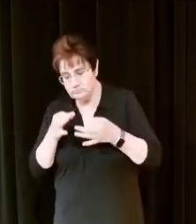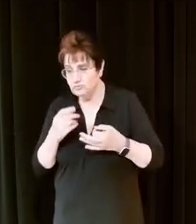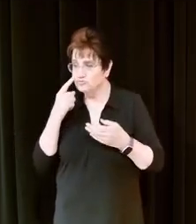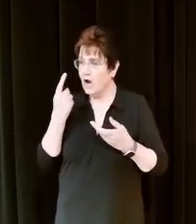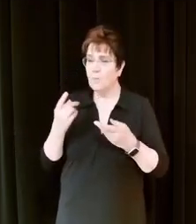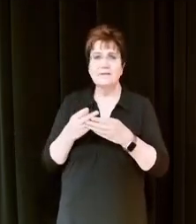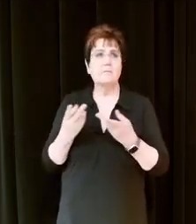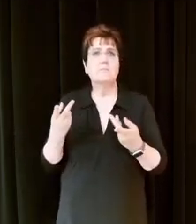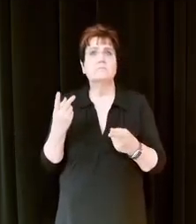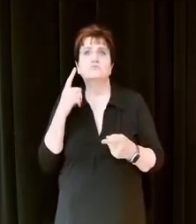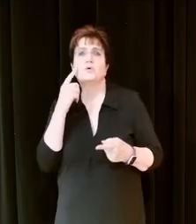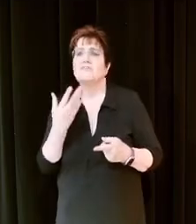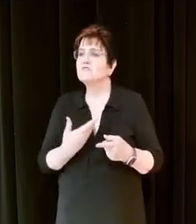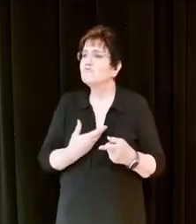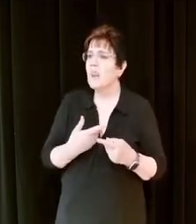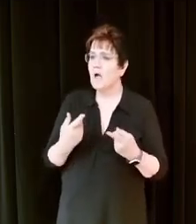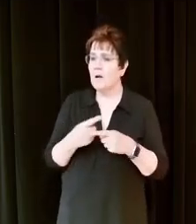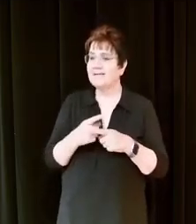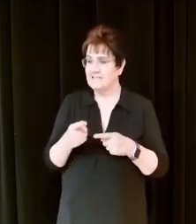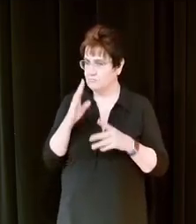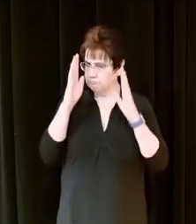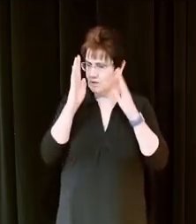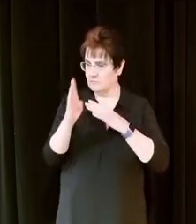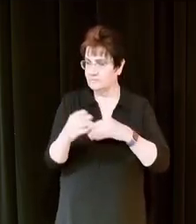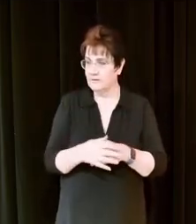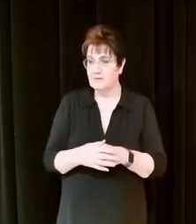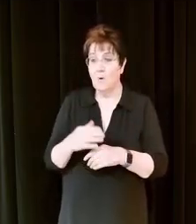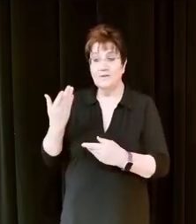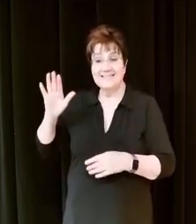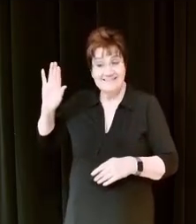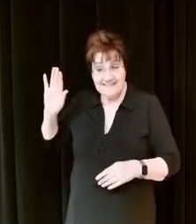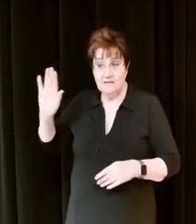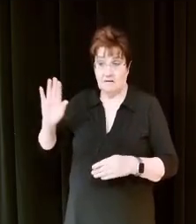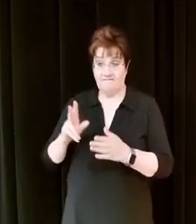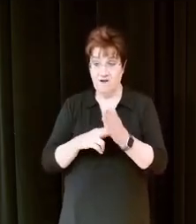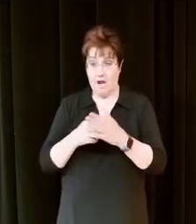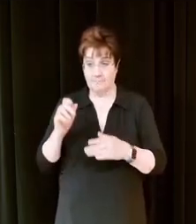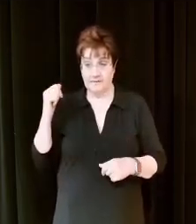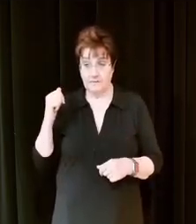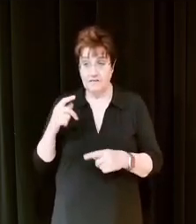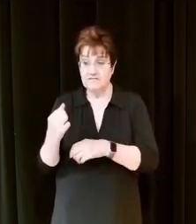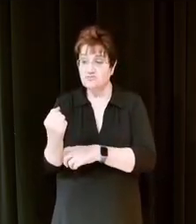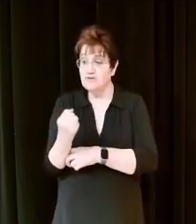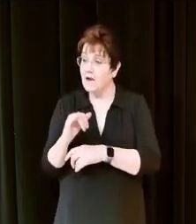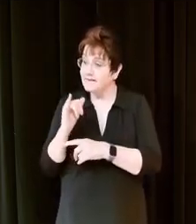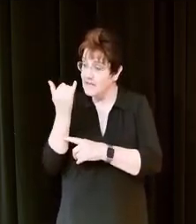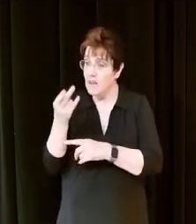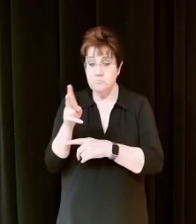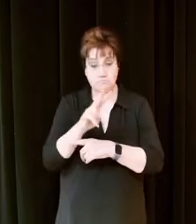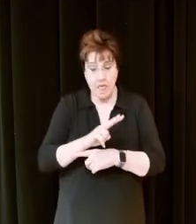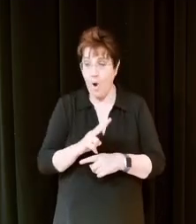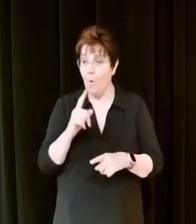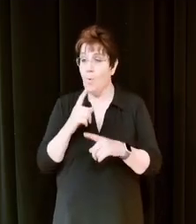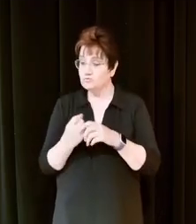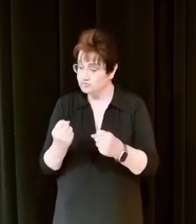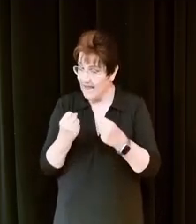wo du hingehst. Und Sie können ja sehen, die Farbigkeit ist da. Das ist Ihre Farbigkeit in dem starken Gelb, in dem starken Blau, auch in dem